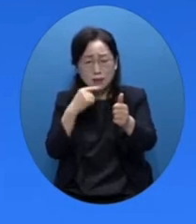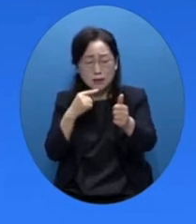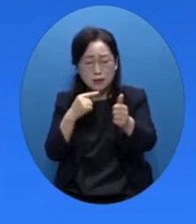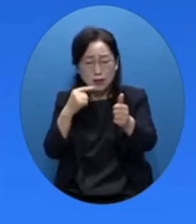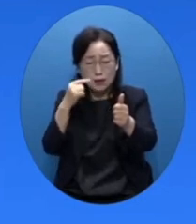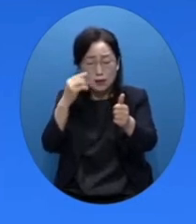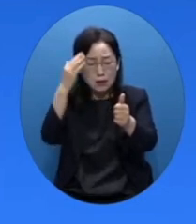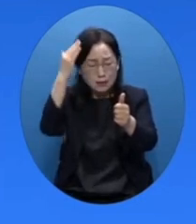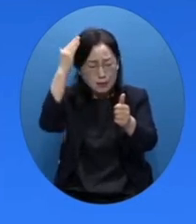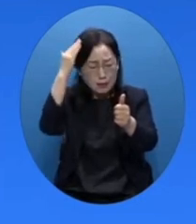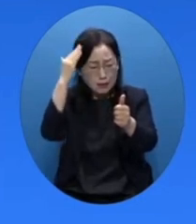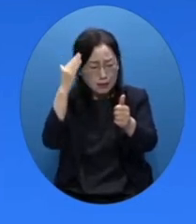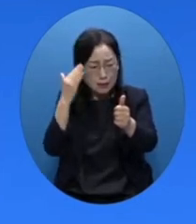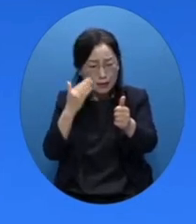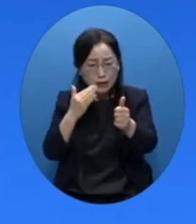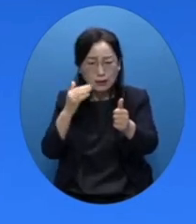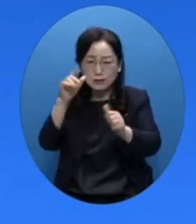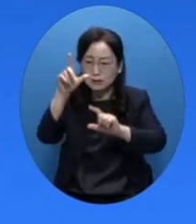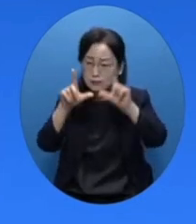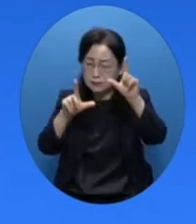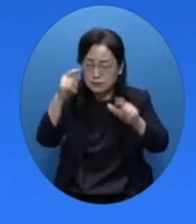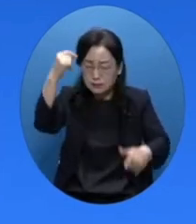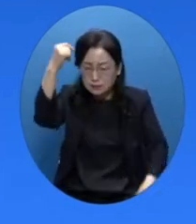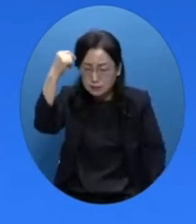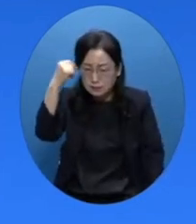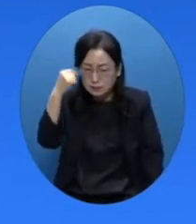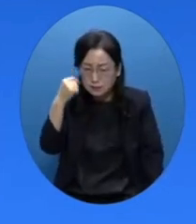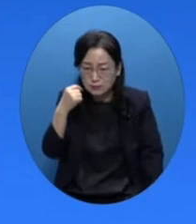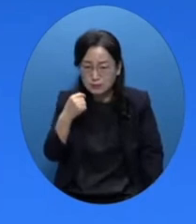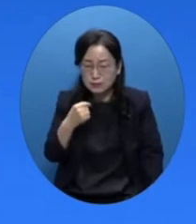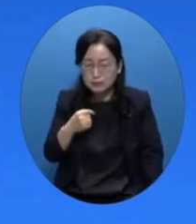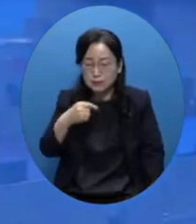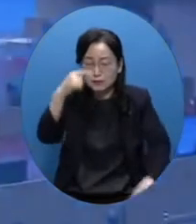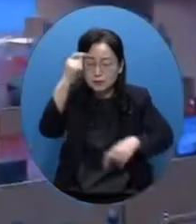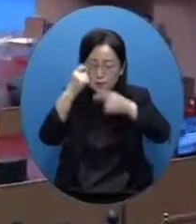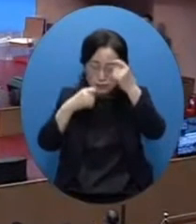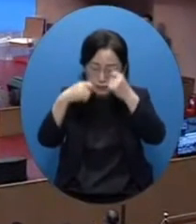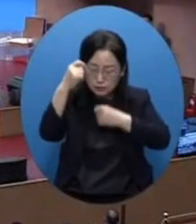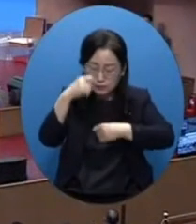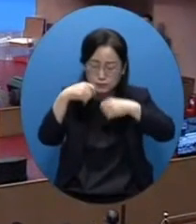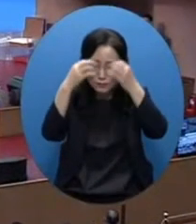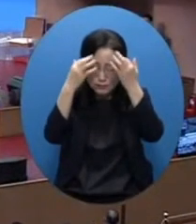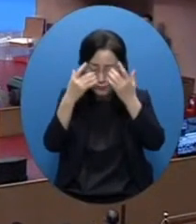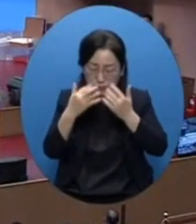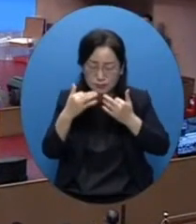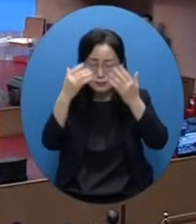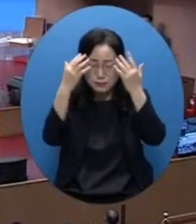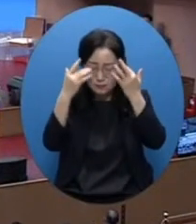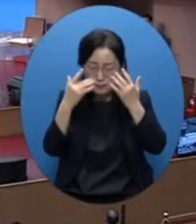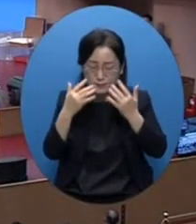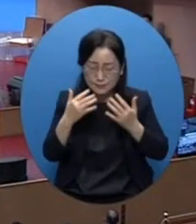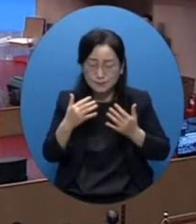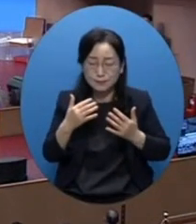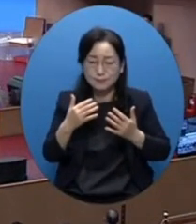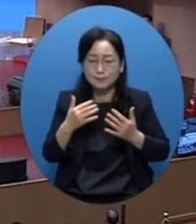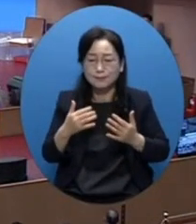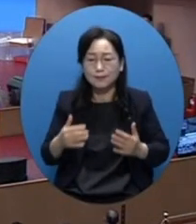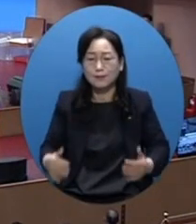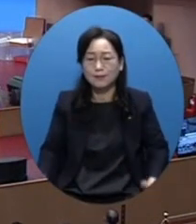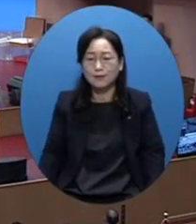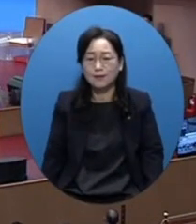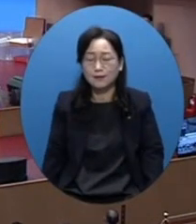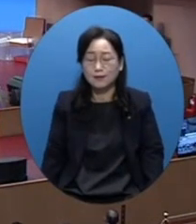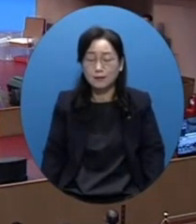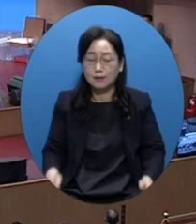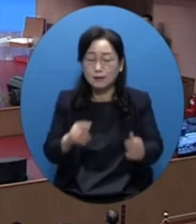그래서 추구하는 것을 보면서 한없이 눈물만 흘립니다 차 울고 있는데 호흡을